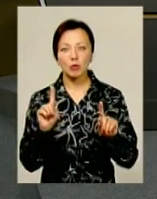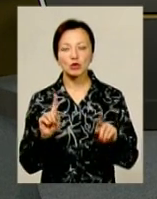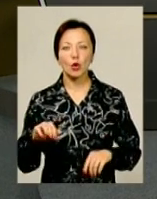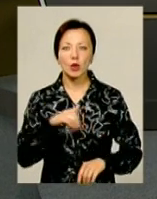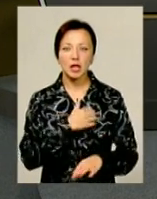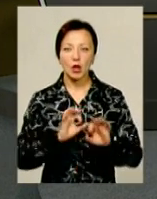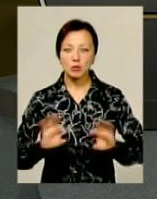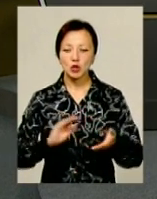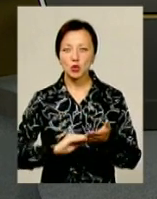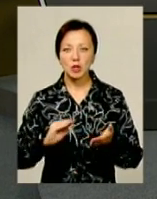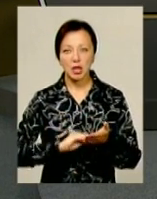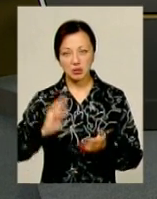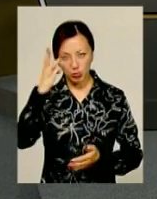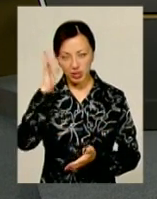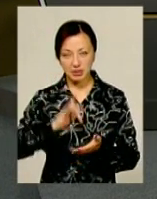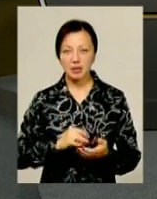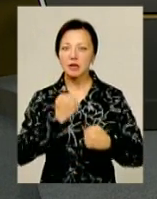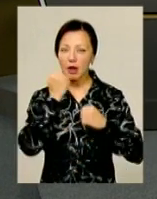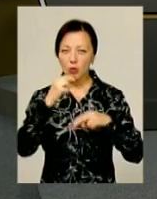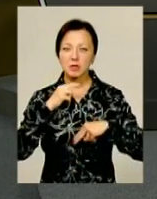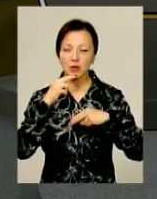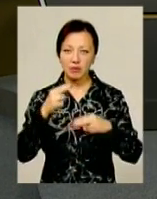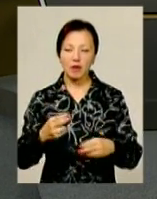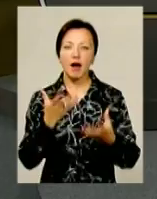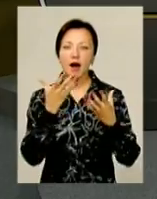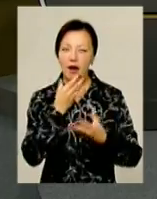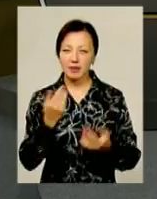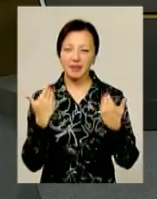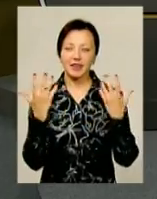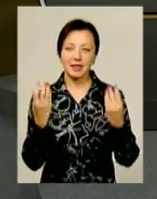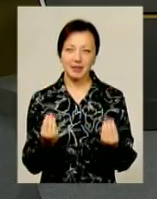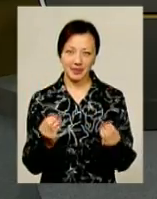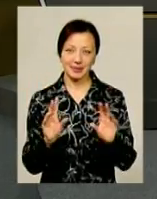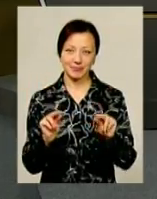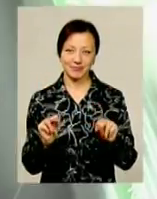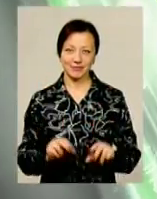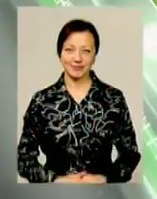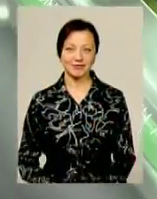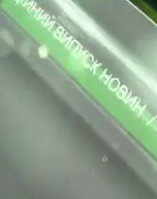розповісти журналісти Поділля-Центр. Дякуємо за увагу, гарних вам вихідних, відпочивайте.